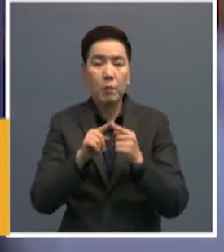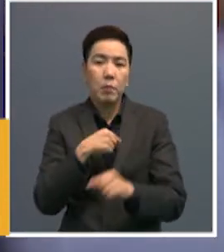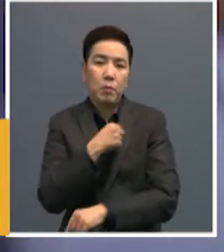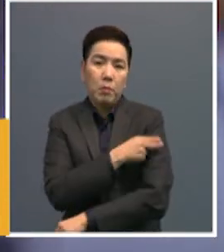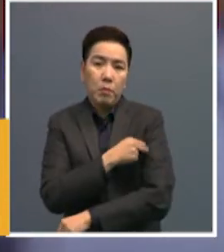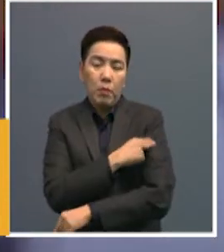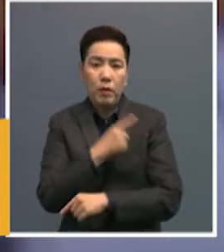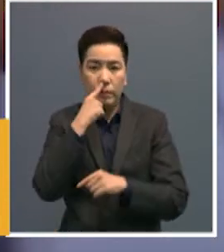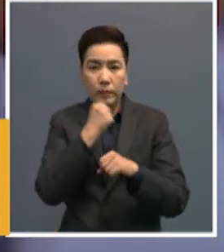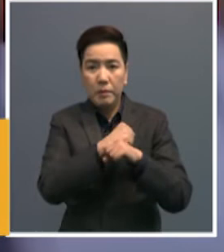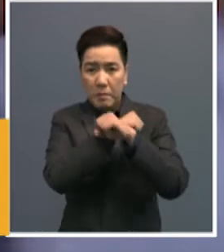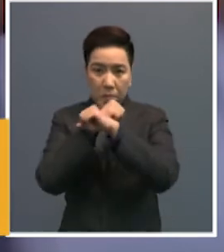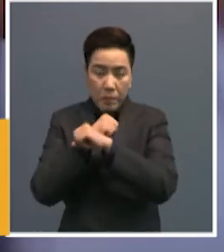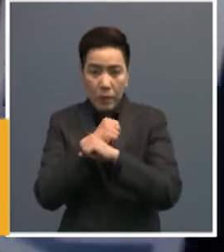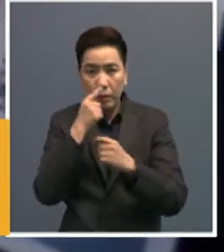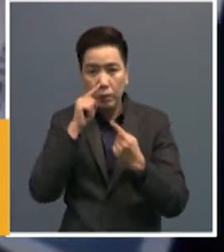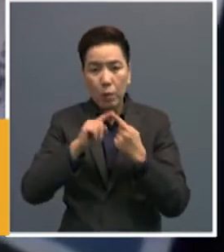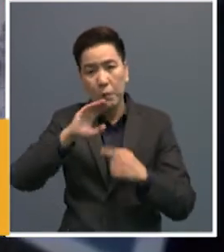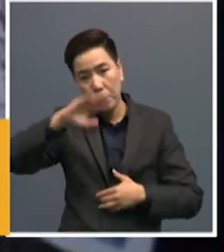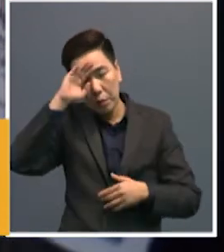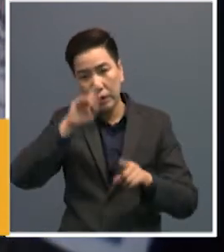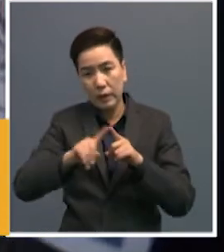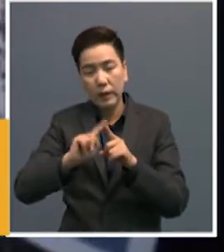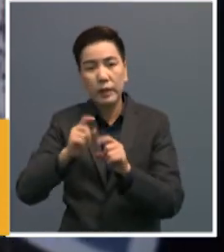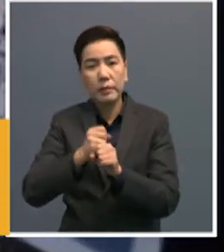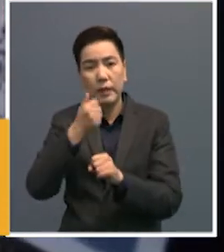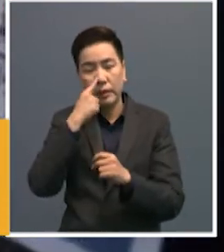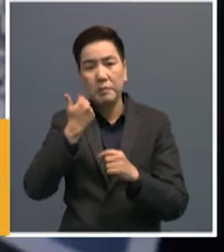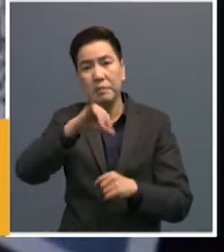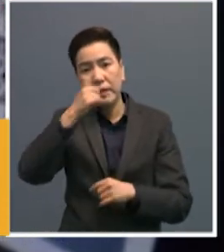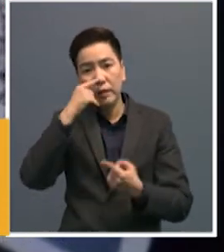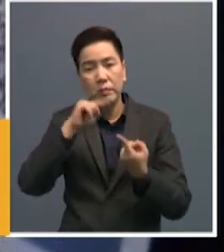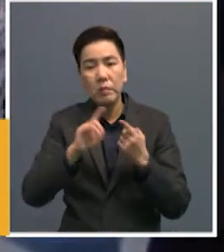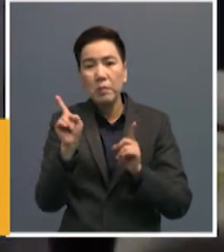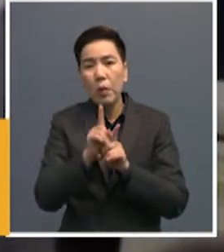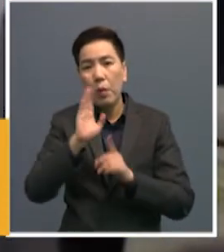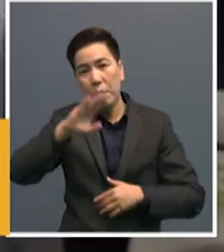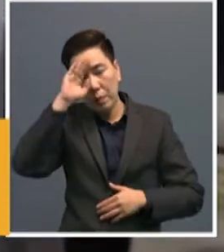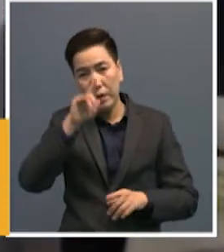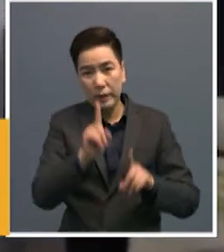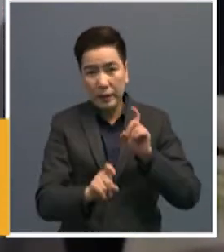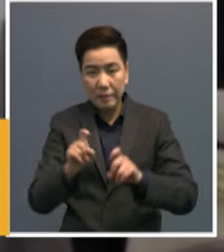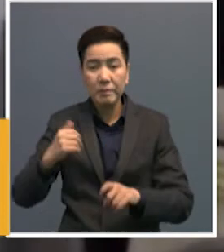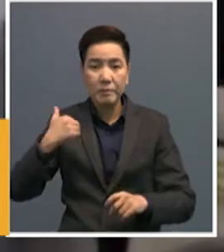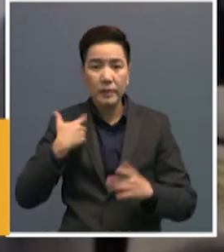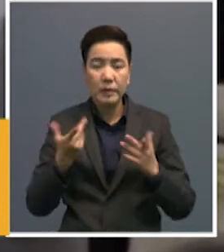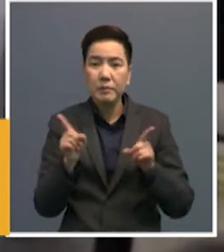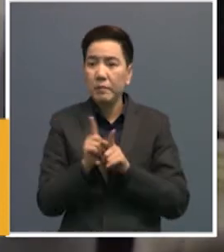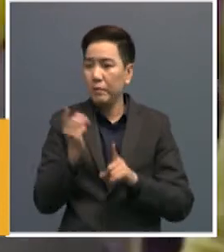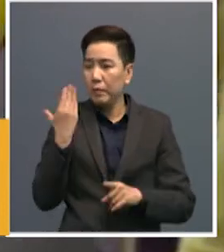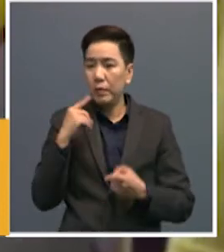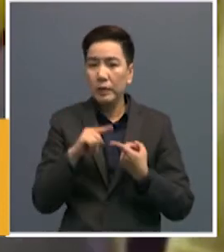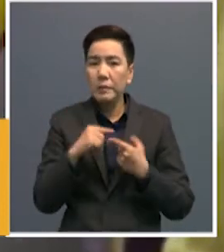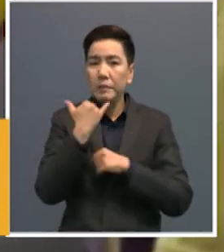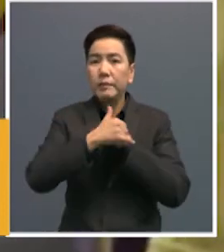นั้นสามารถที่จะมีการป้องกันในการรับผู้ป่วยได้ถึงแม้ว่าบางครั้งจะทำให้มีผู้ป่วยเสียชีวิตตามมาดังเช่นกับเหตุการณ์ที่